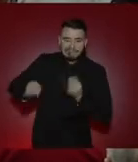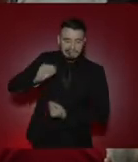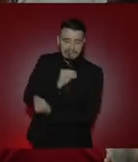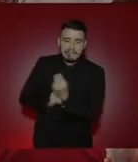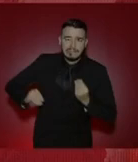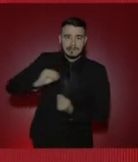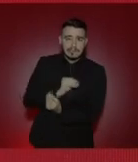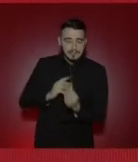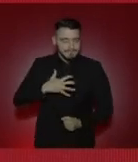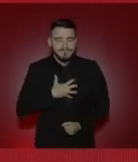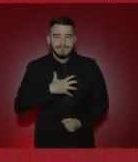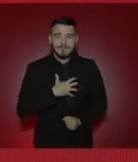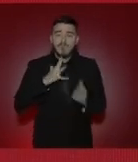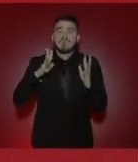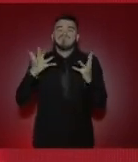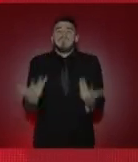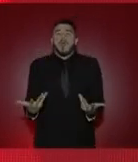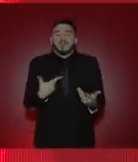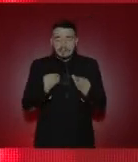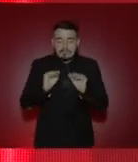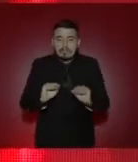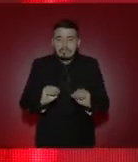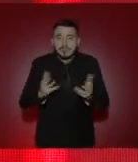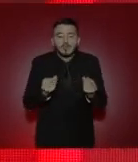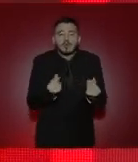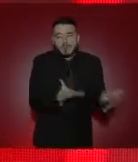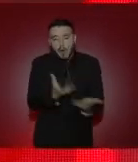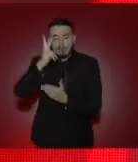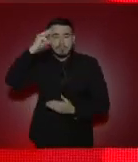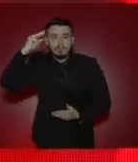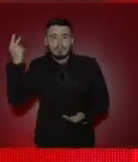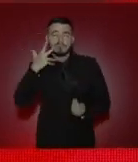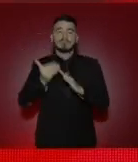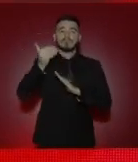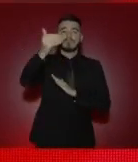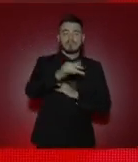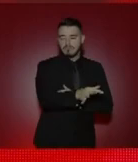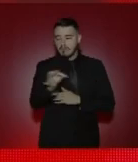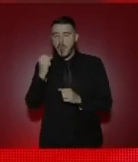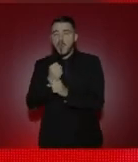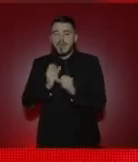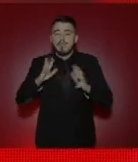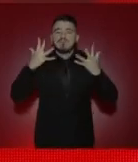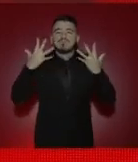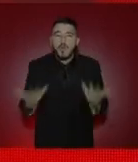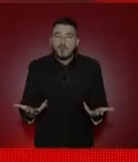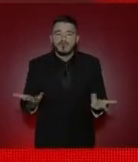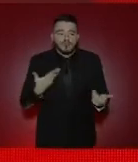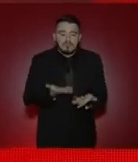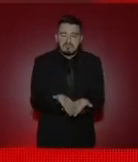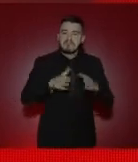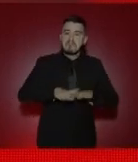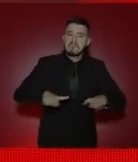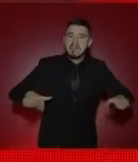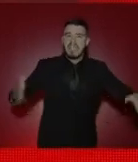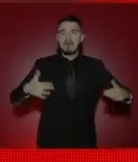τους αγωνιώντας για το πώς θα σπουδάσουν τα παιδιά τους, τι επαγγελματική αποκατάσταση θα έχουν για τα παιδιά αυτά που και ενήλικα και κοντά